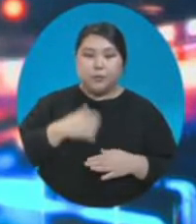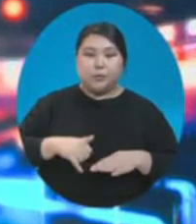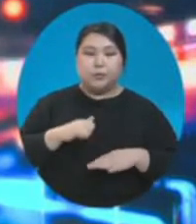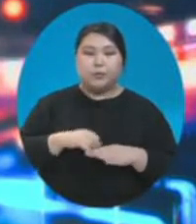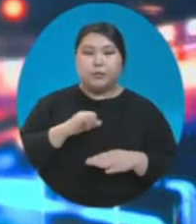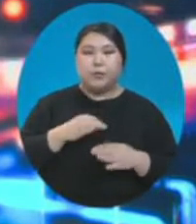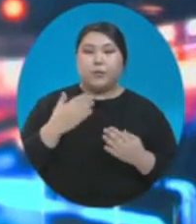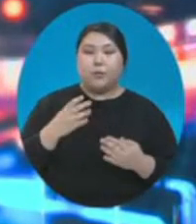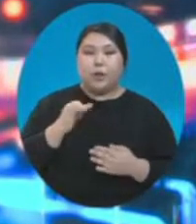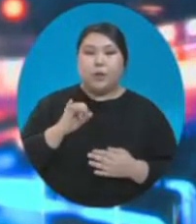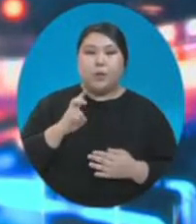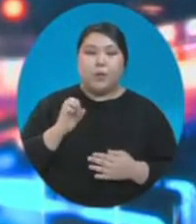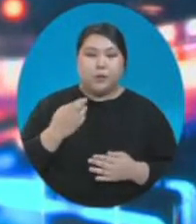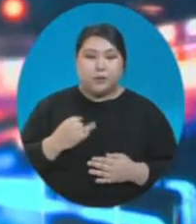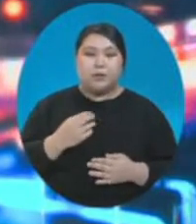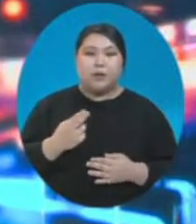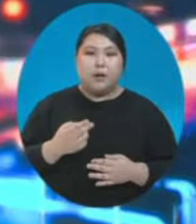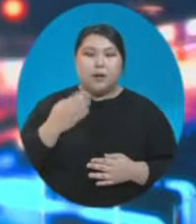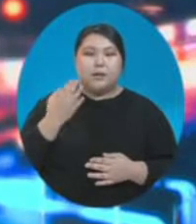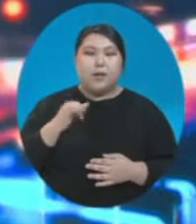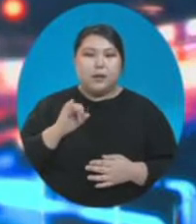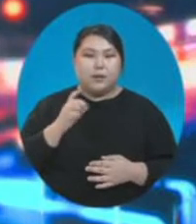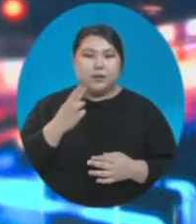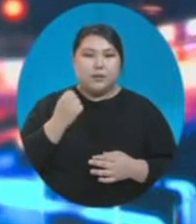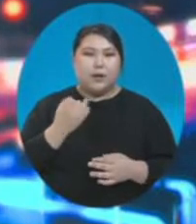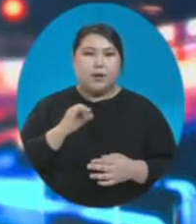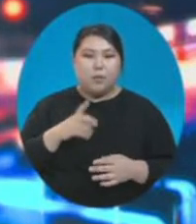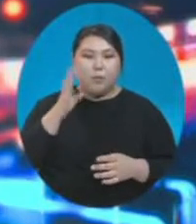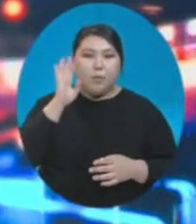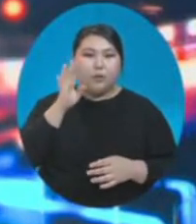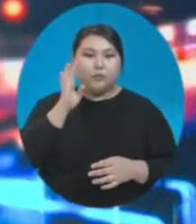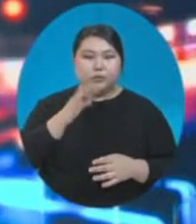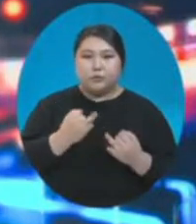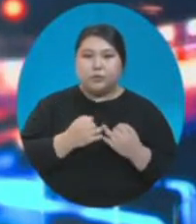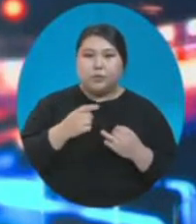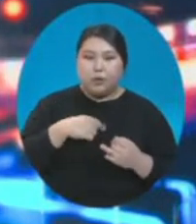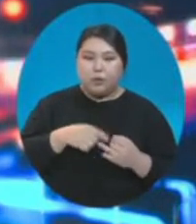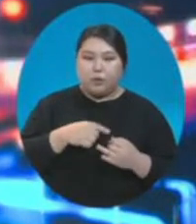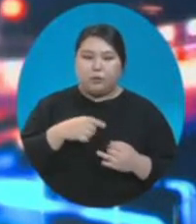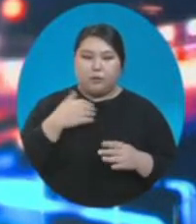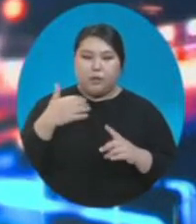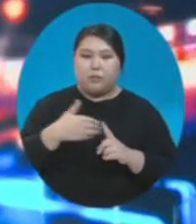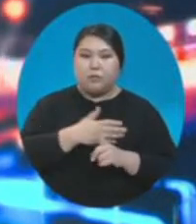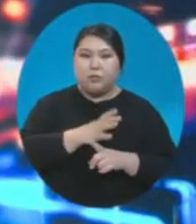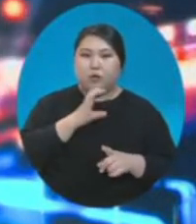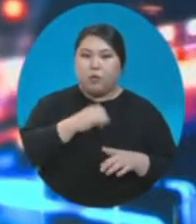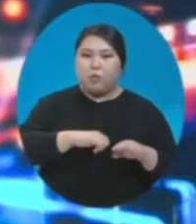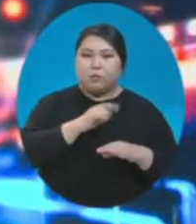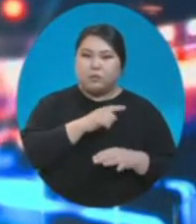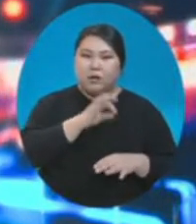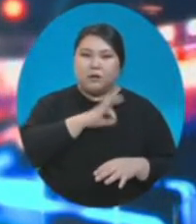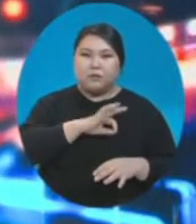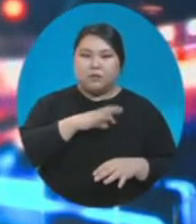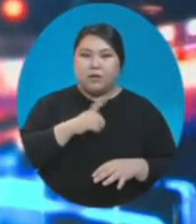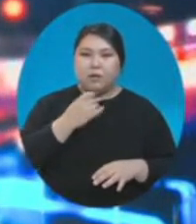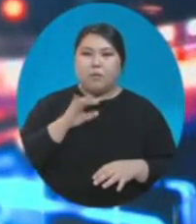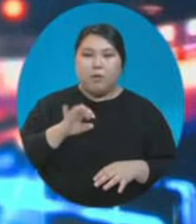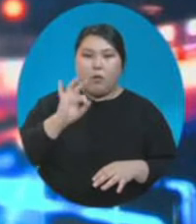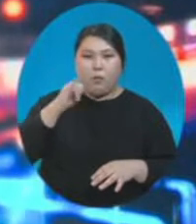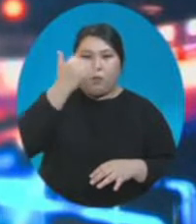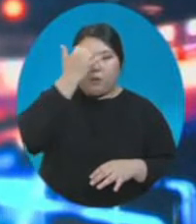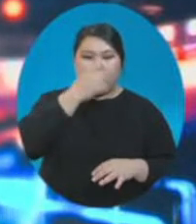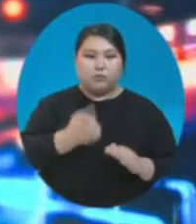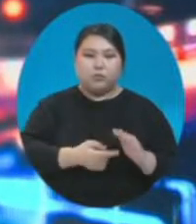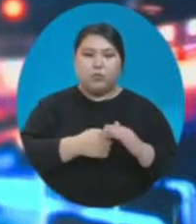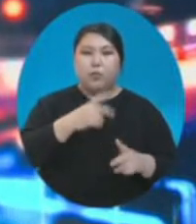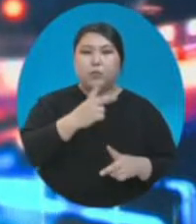улсын хурлын инновац цахим болгын банкын хороогоор дамжуулан бүгд наримтх солонгос улсын үндэсний ассамблеяд ашиглаж байгаа хиймэл оюун ухаан суурилсан